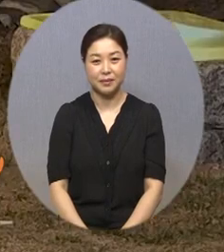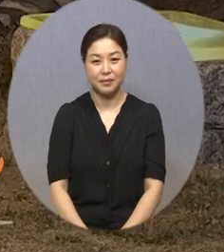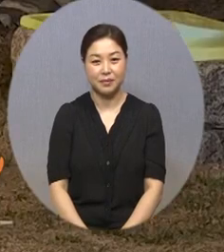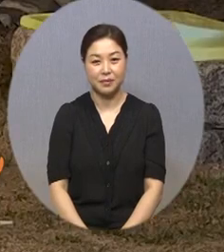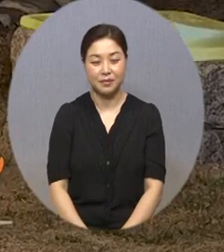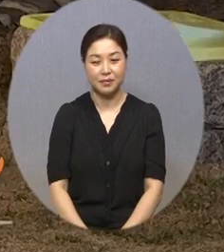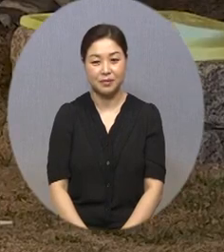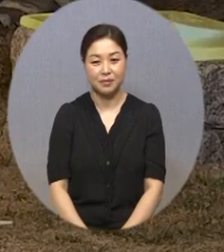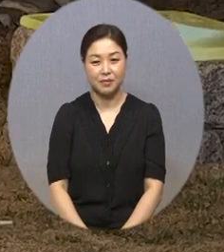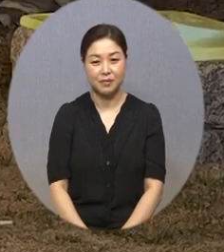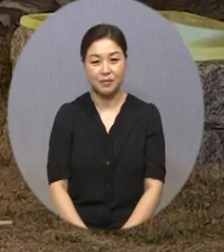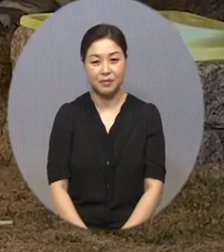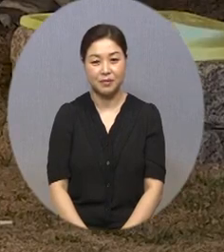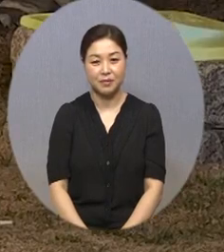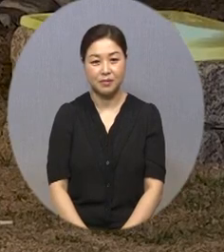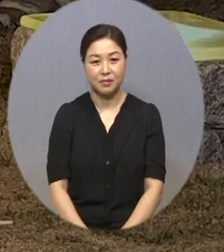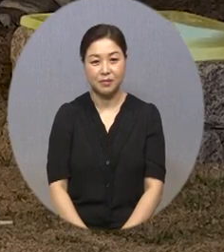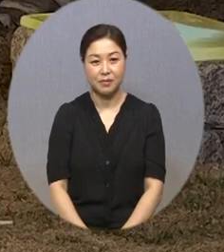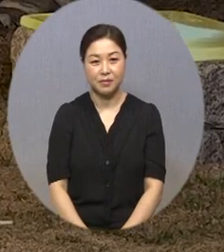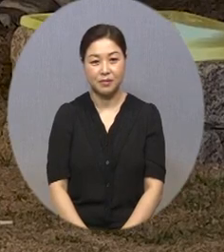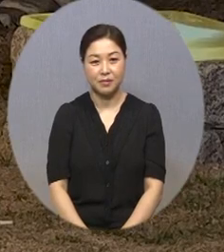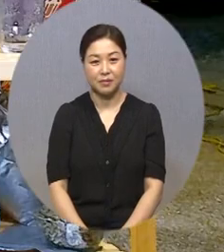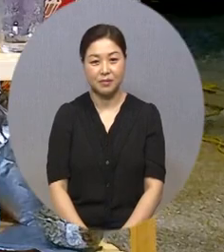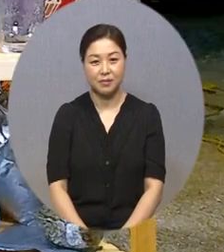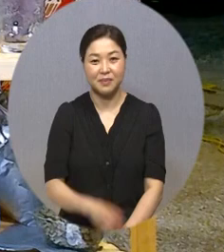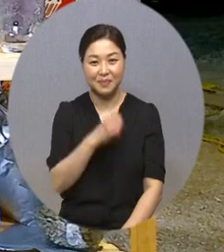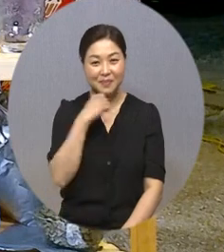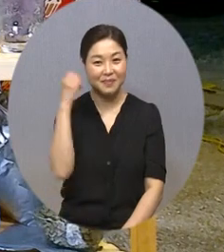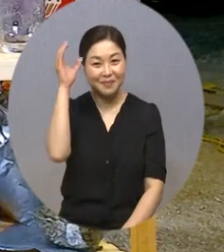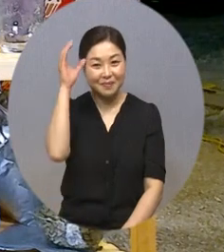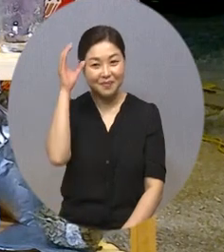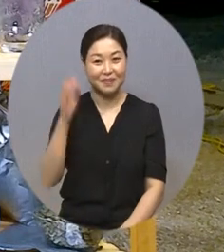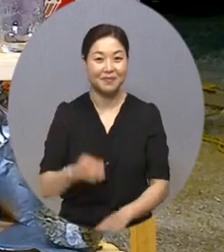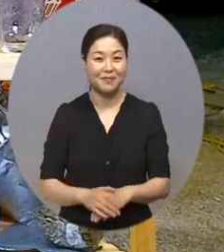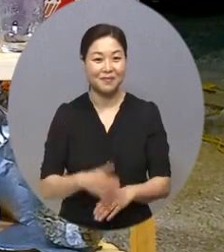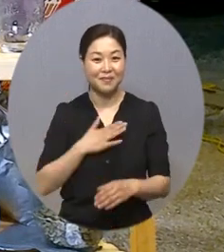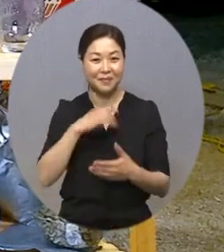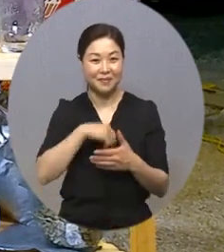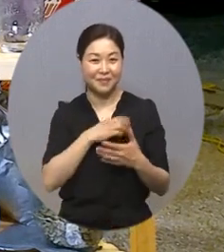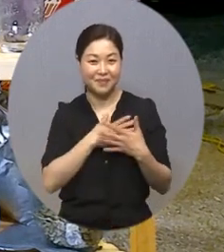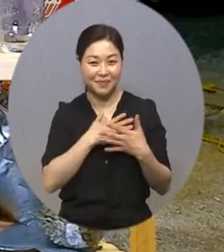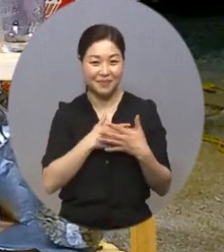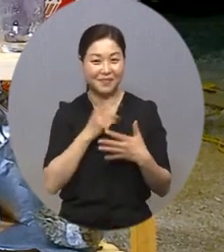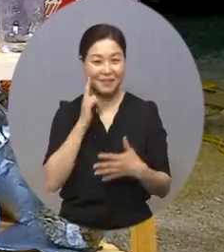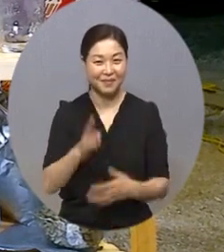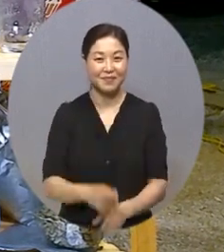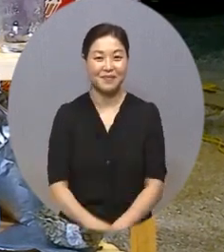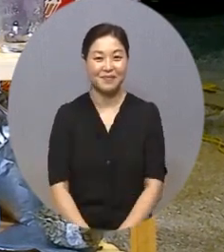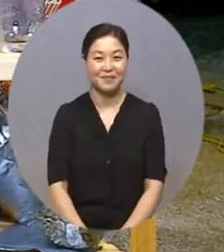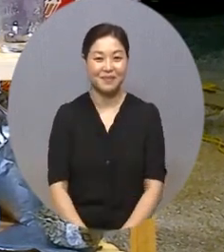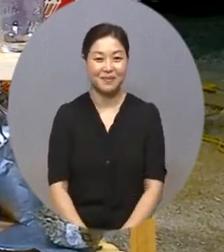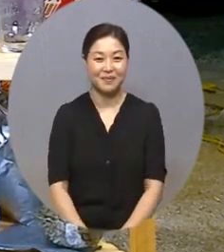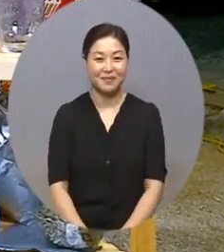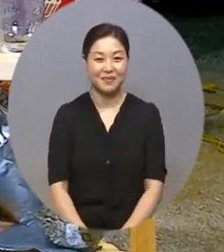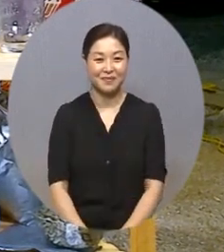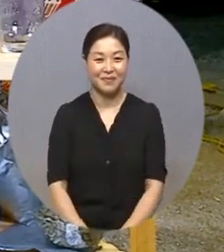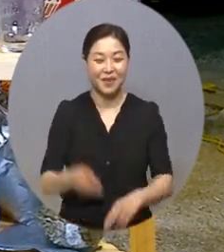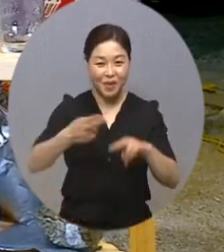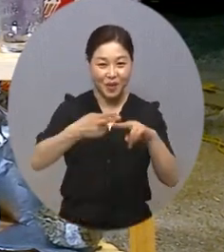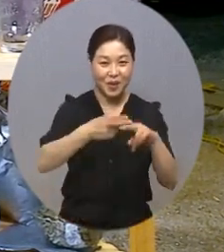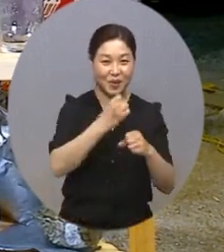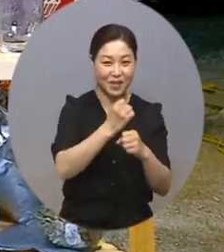한번 했는데 제가 이렇게 긴장이 아 오대양 것보다 더 긴장